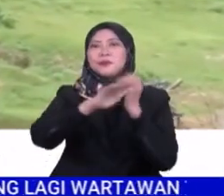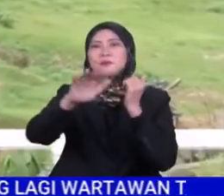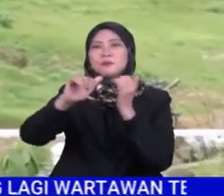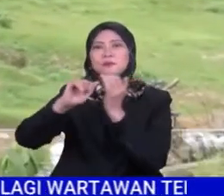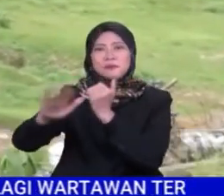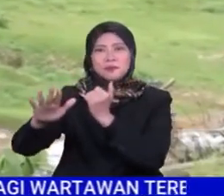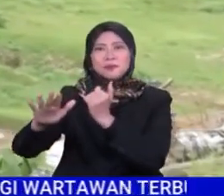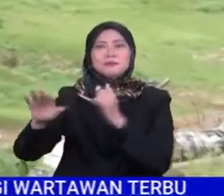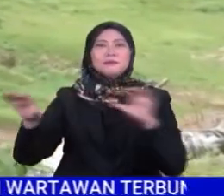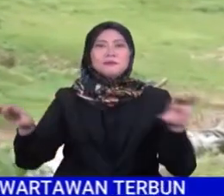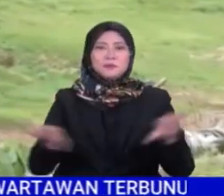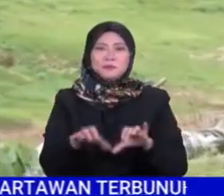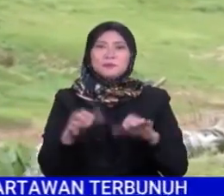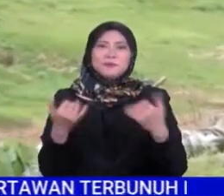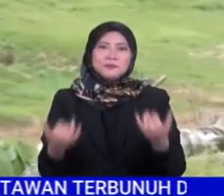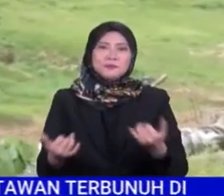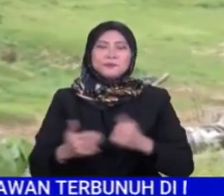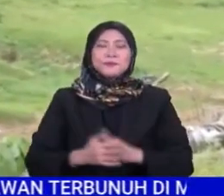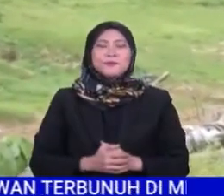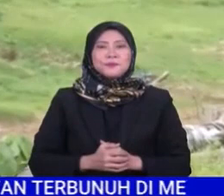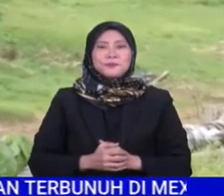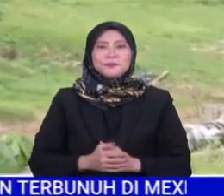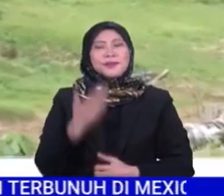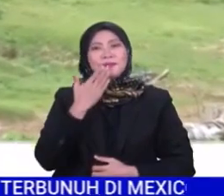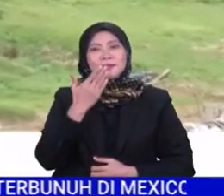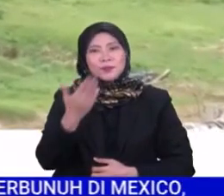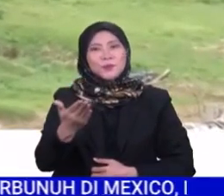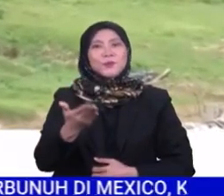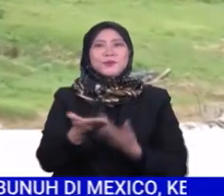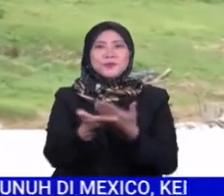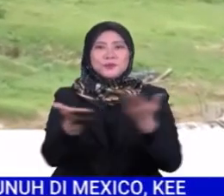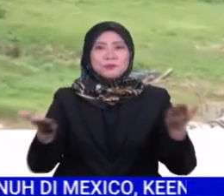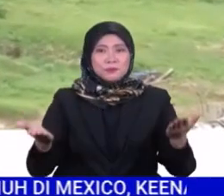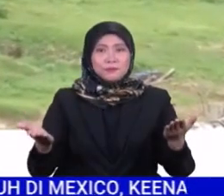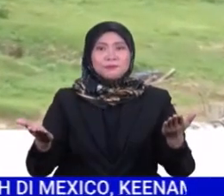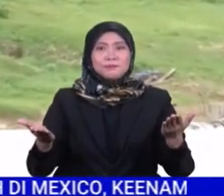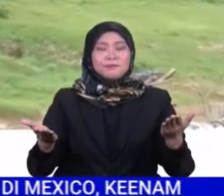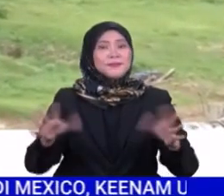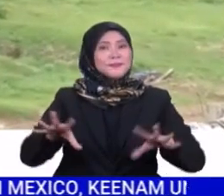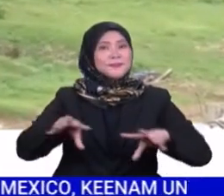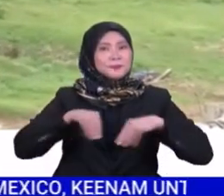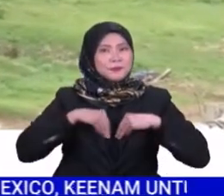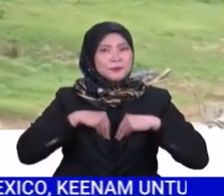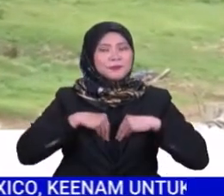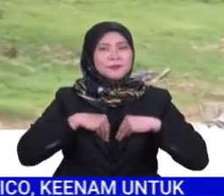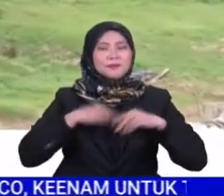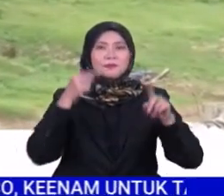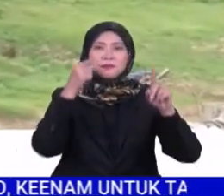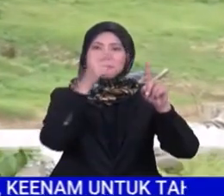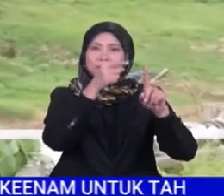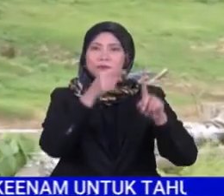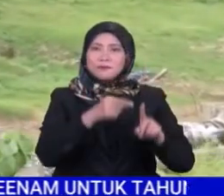yang dilaksanakan ketika ini. Terima kasih kepada semua pihak yang akur dan